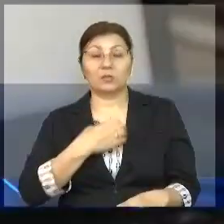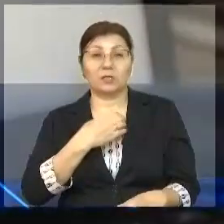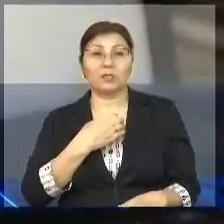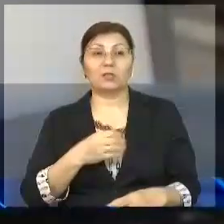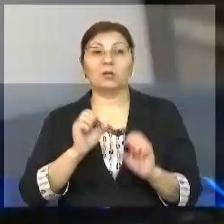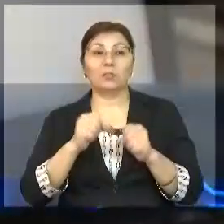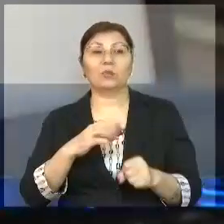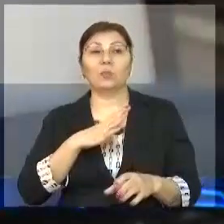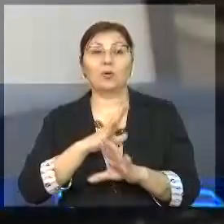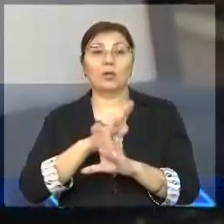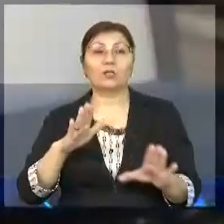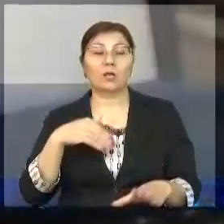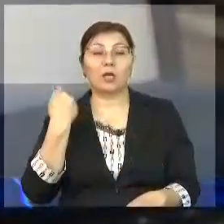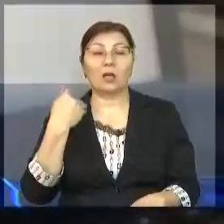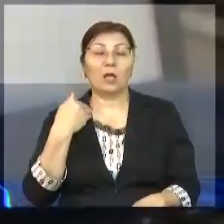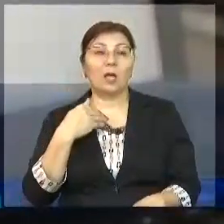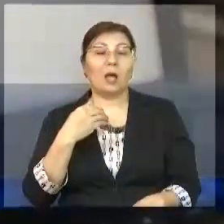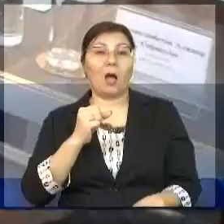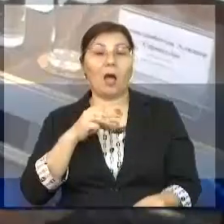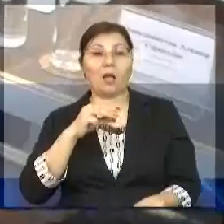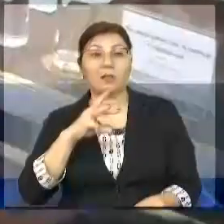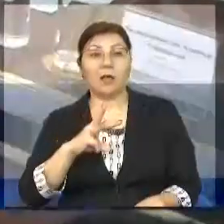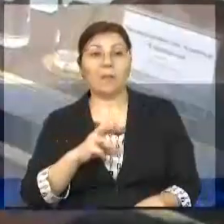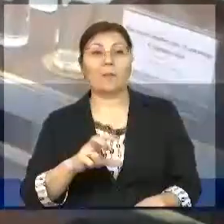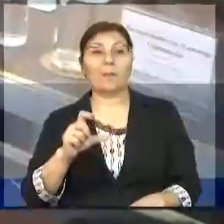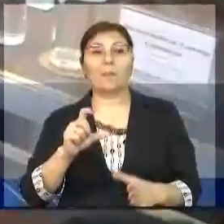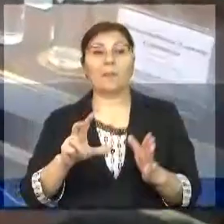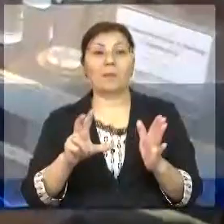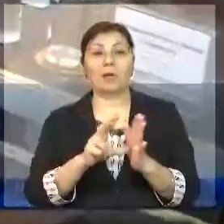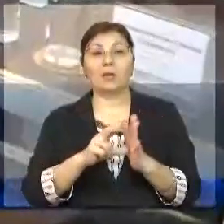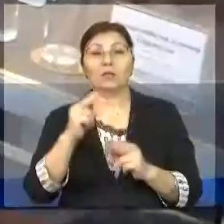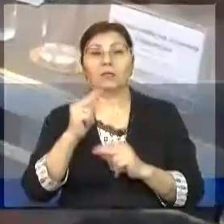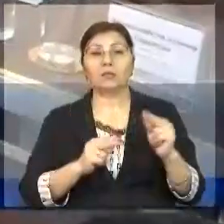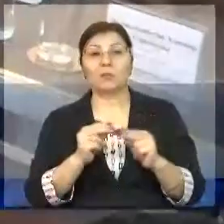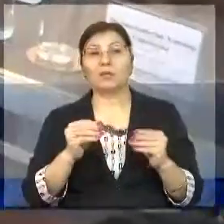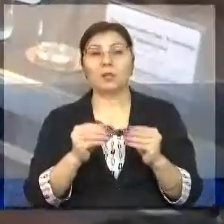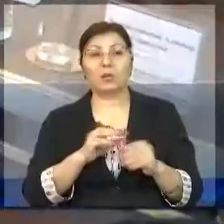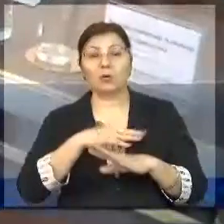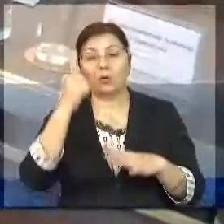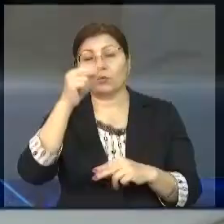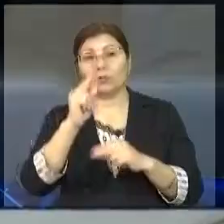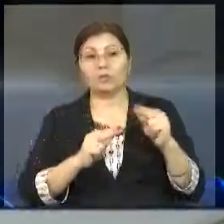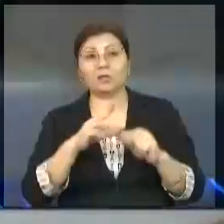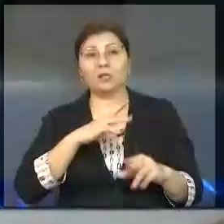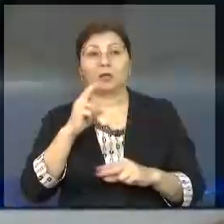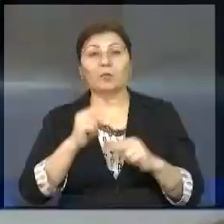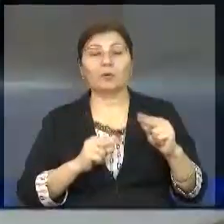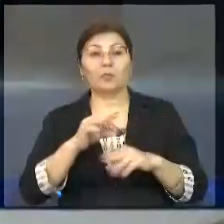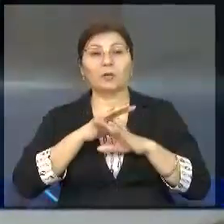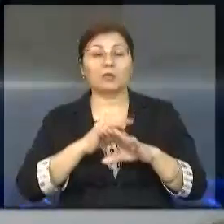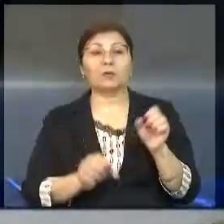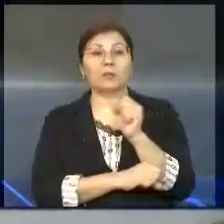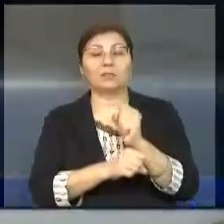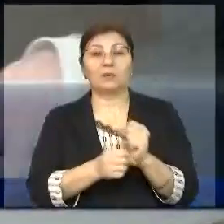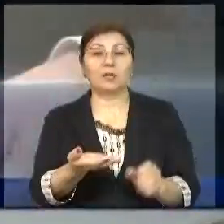жоқ. Атом электр станциясы кемі 10 жылдық құрылыс, әлбетте әуелі шетелдіктерге жүгінеміз. Бірақ мұндай құрылысты жүргізетін мамандар